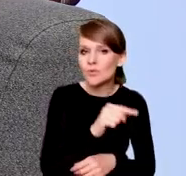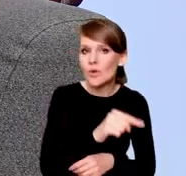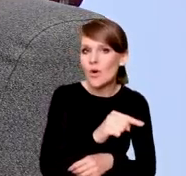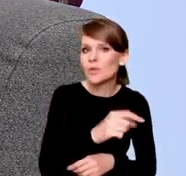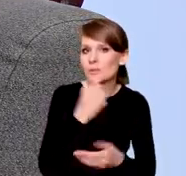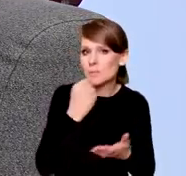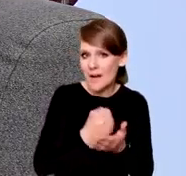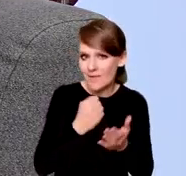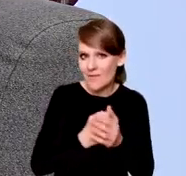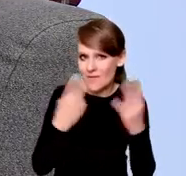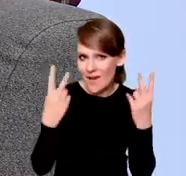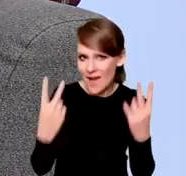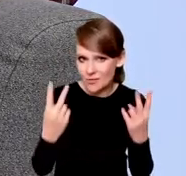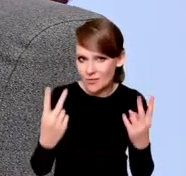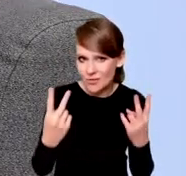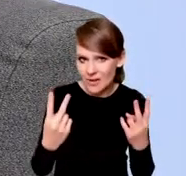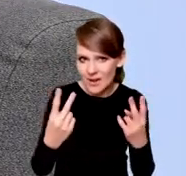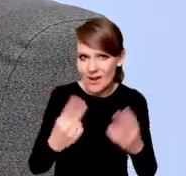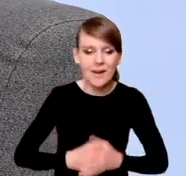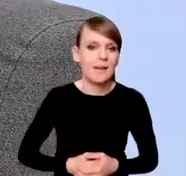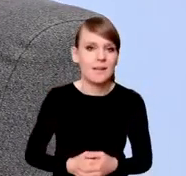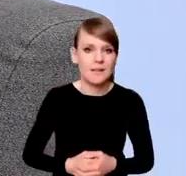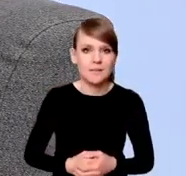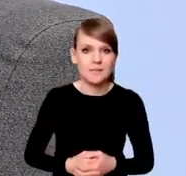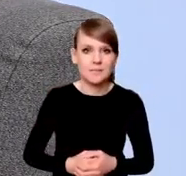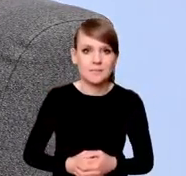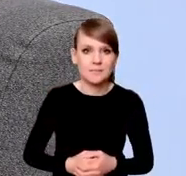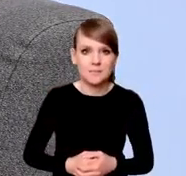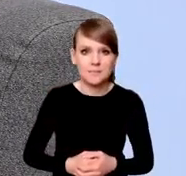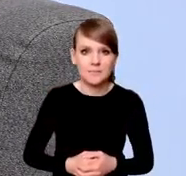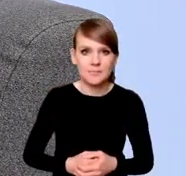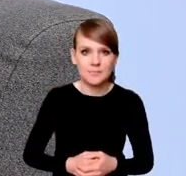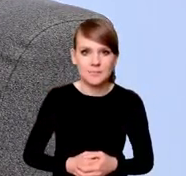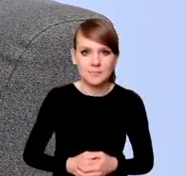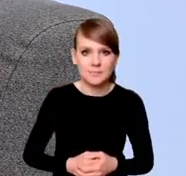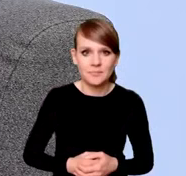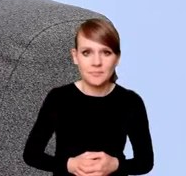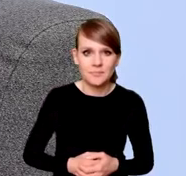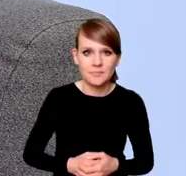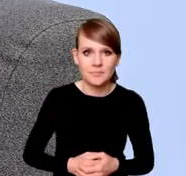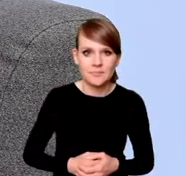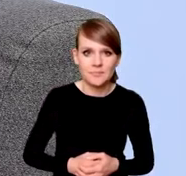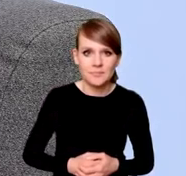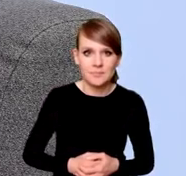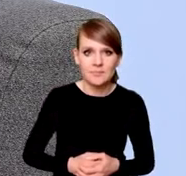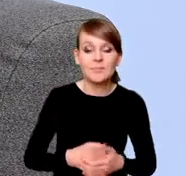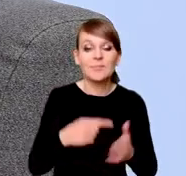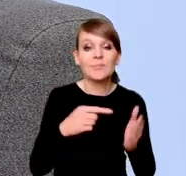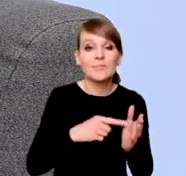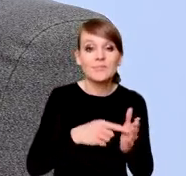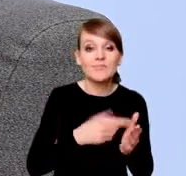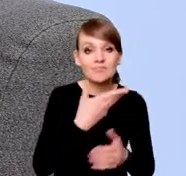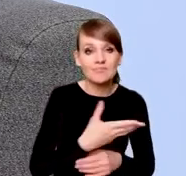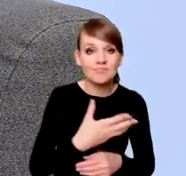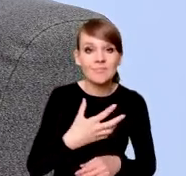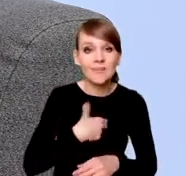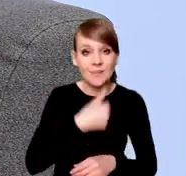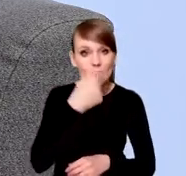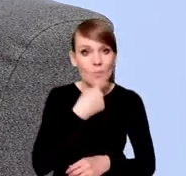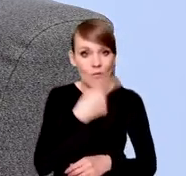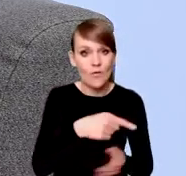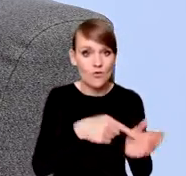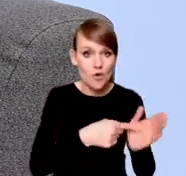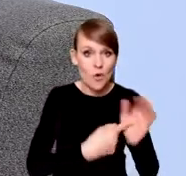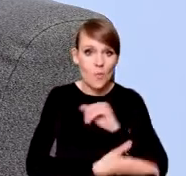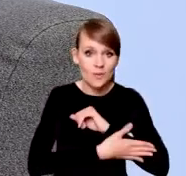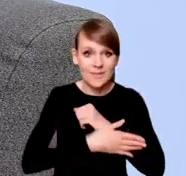ważna, bo ona stanowi, buduje to wszystko, o czym pan rektor powiedział, czyli zaufanie, to